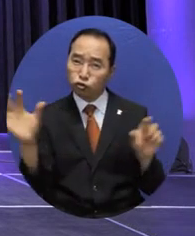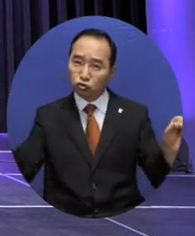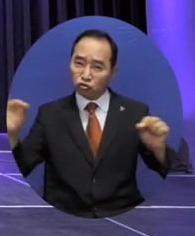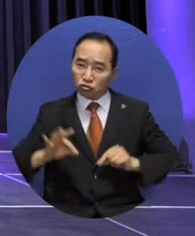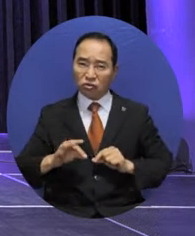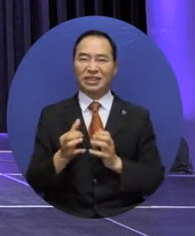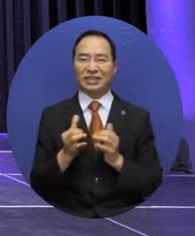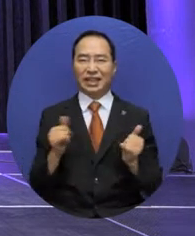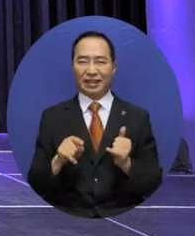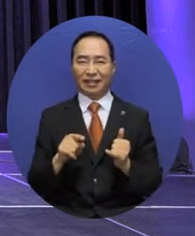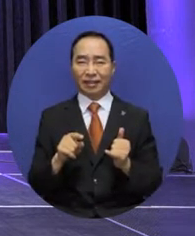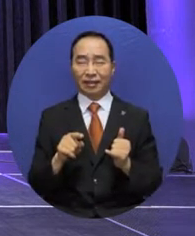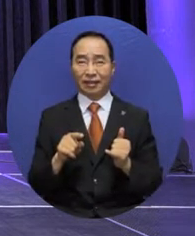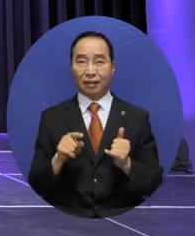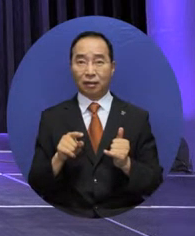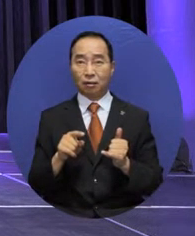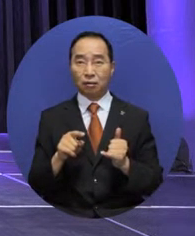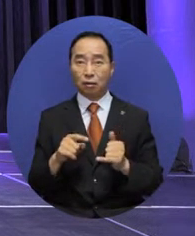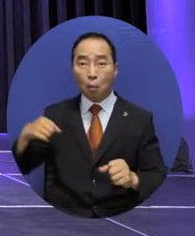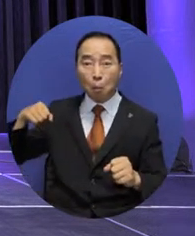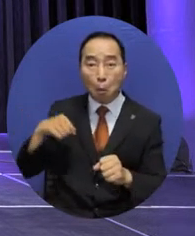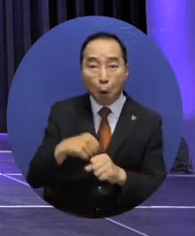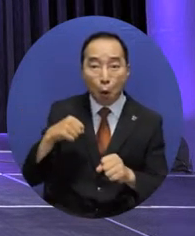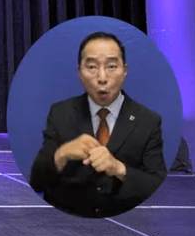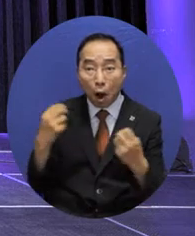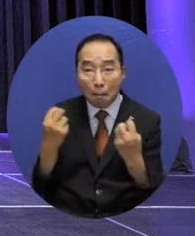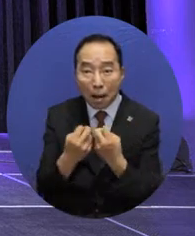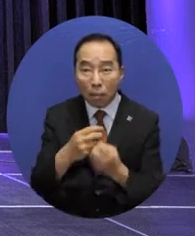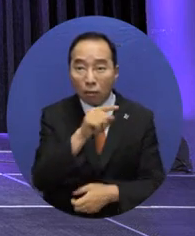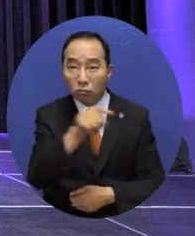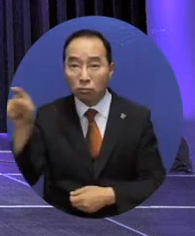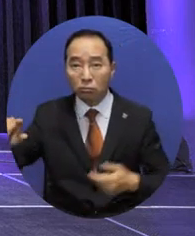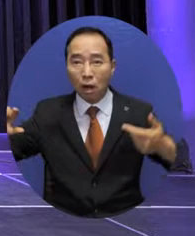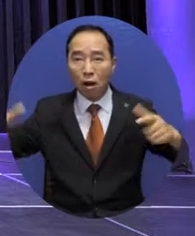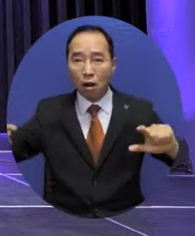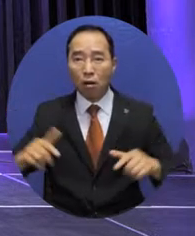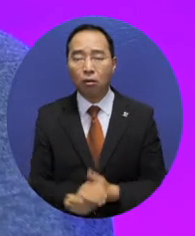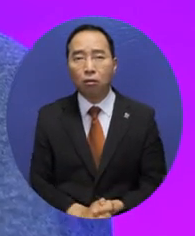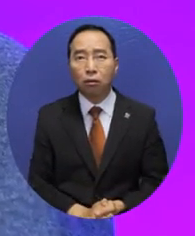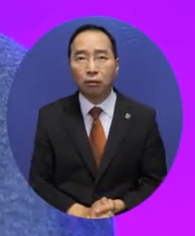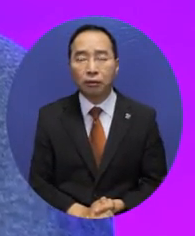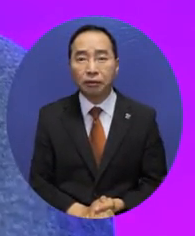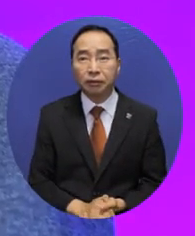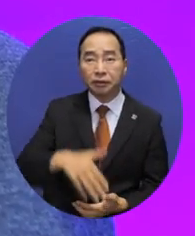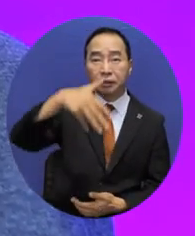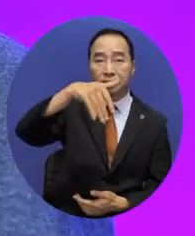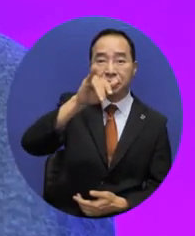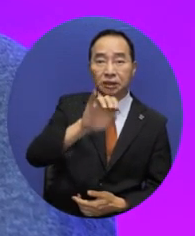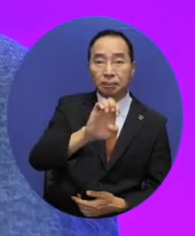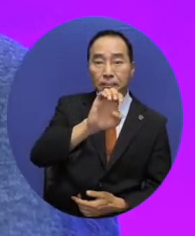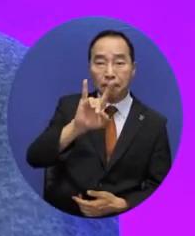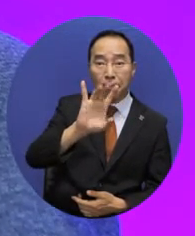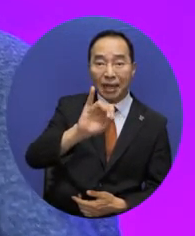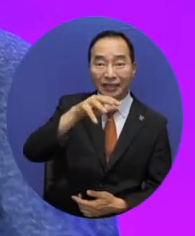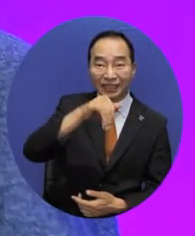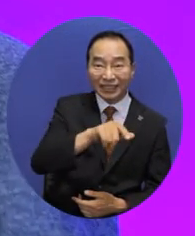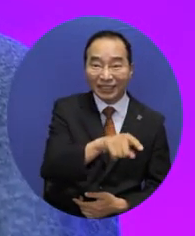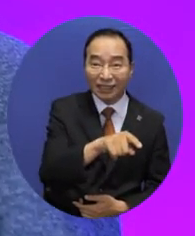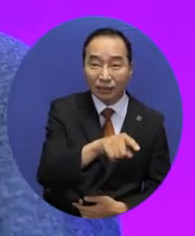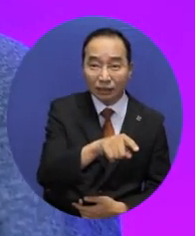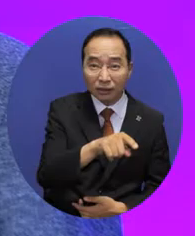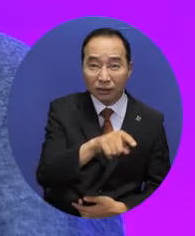대해서는 보노보와 침팬지가 전혀 다른 양상을 보입니다. 침팬지는 먹이나